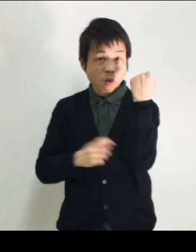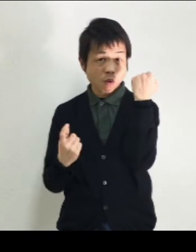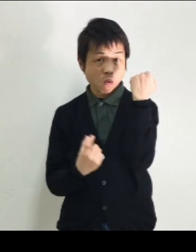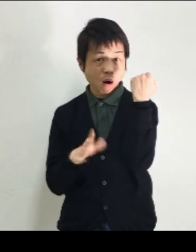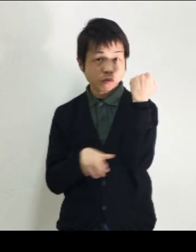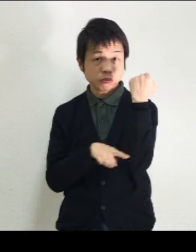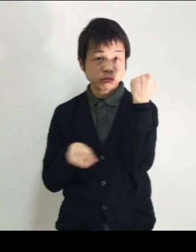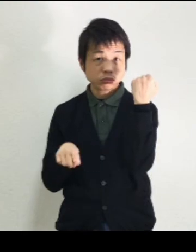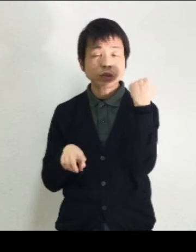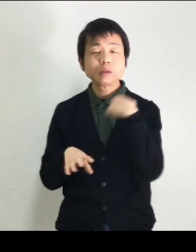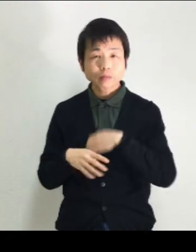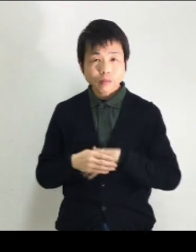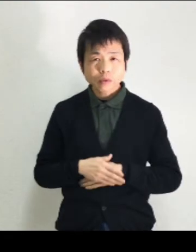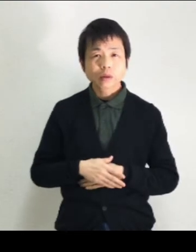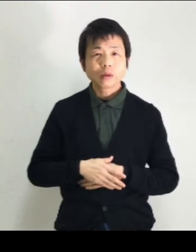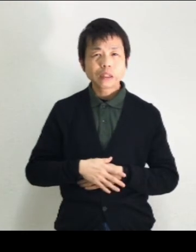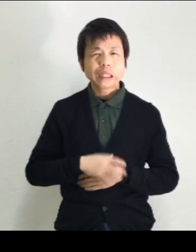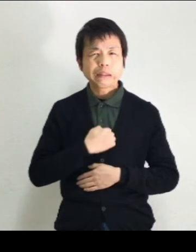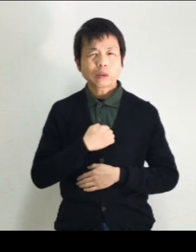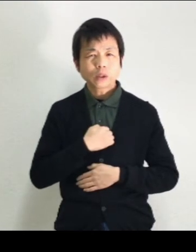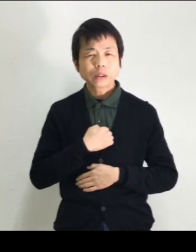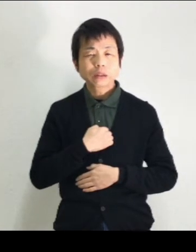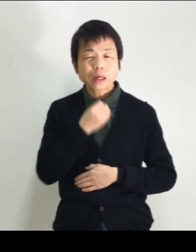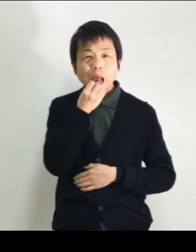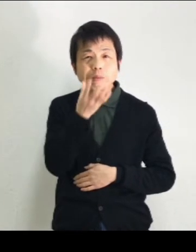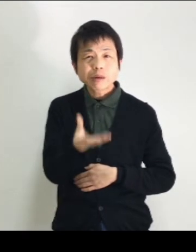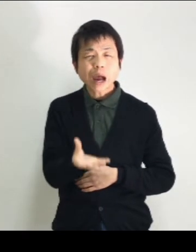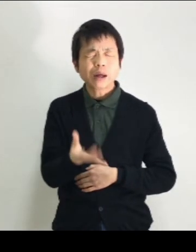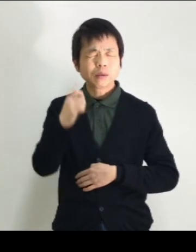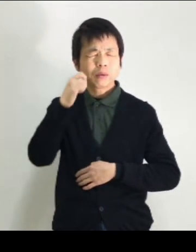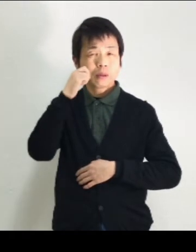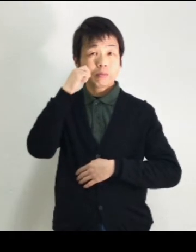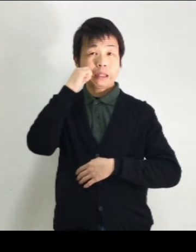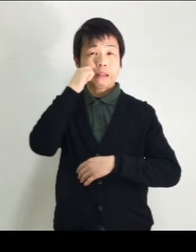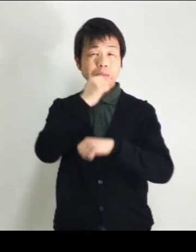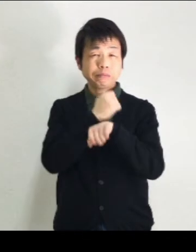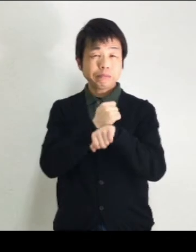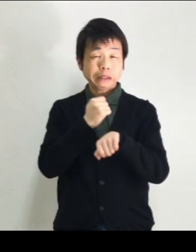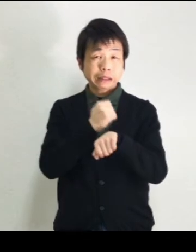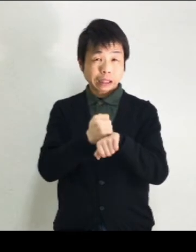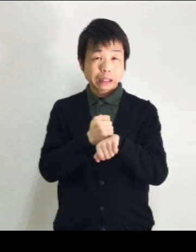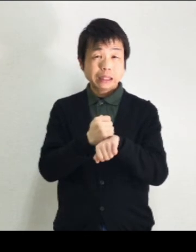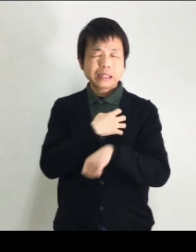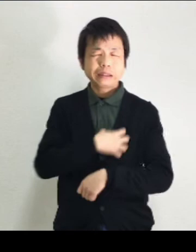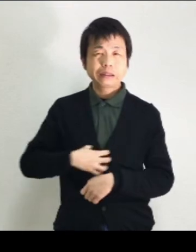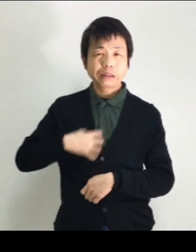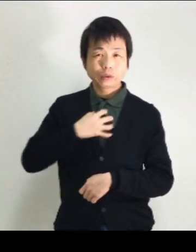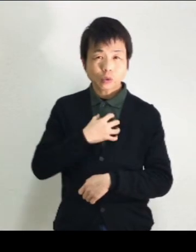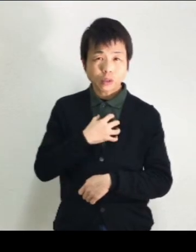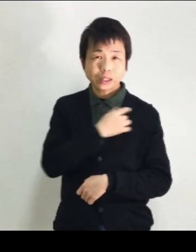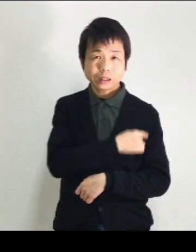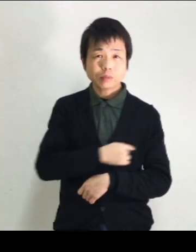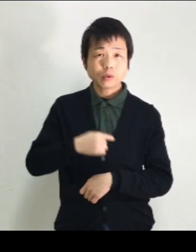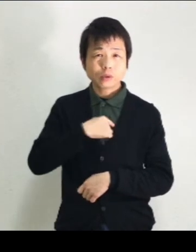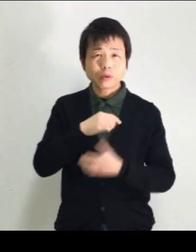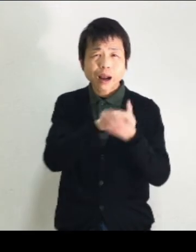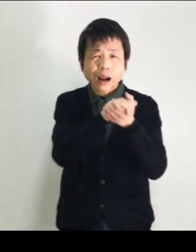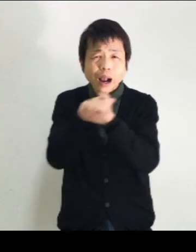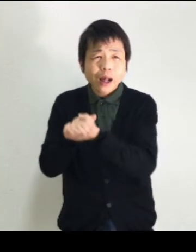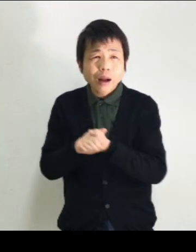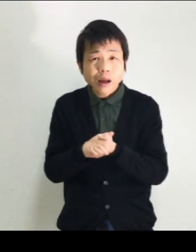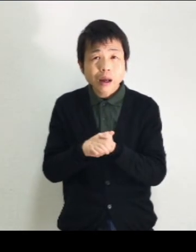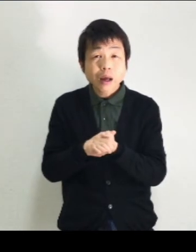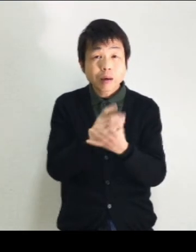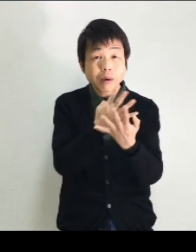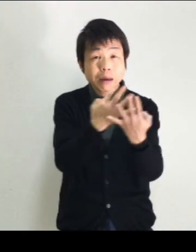っていうところで、しんどい仲間、カミングアウトすらできなくしんどい思いをしている仲間たちがい